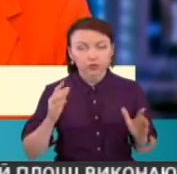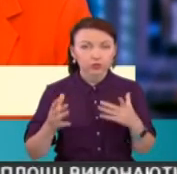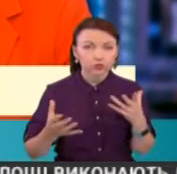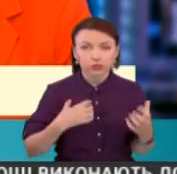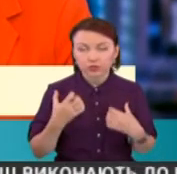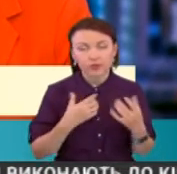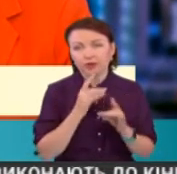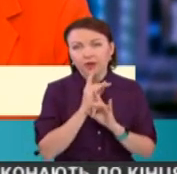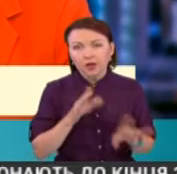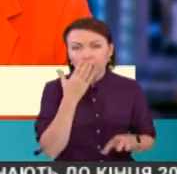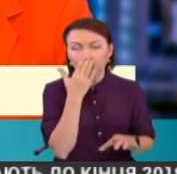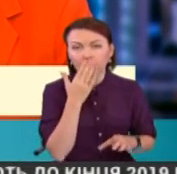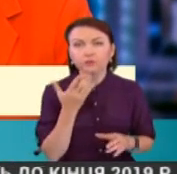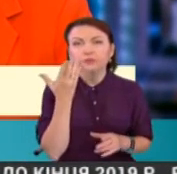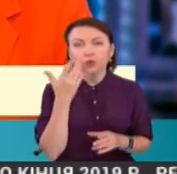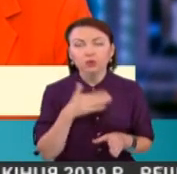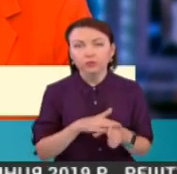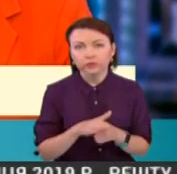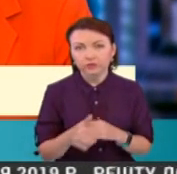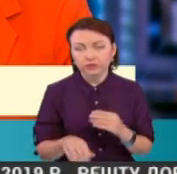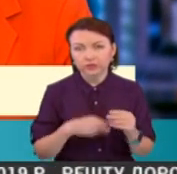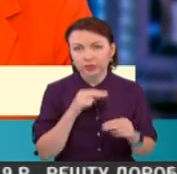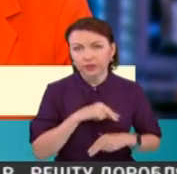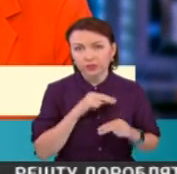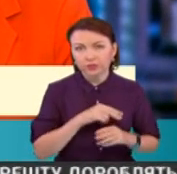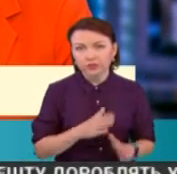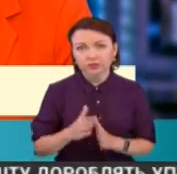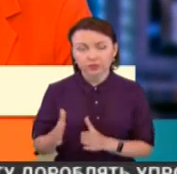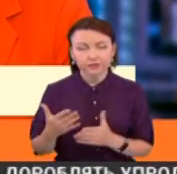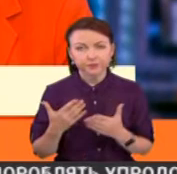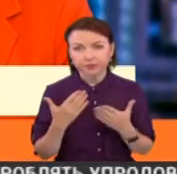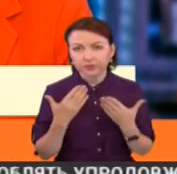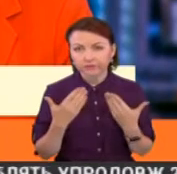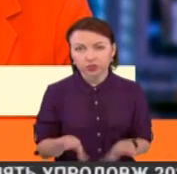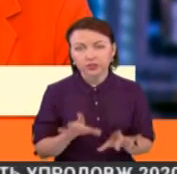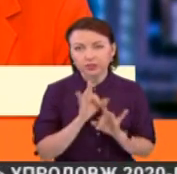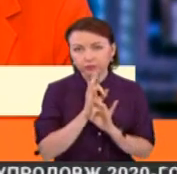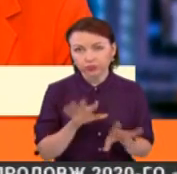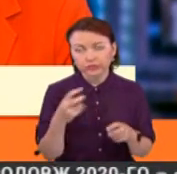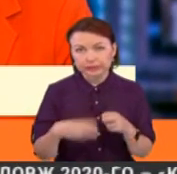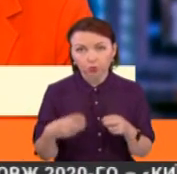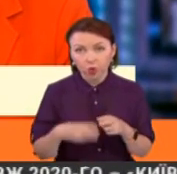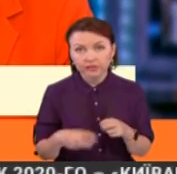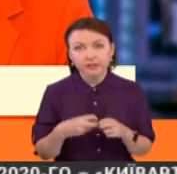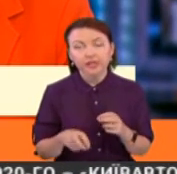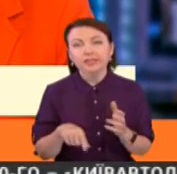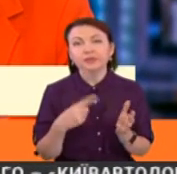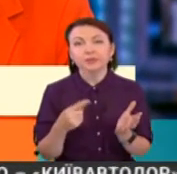вже повністю, пані Наталю, коли повністю запрацює система, і, скажімо, вже не буде таких збоїв,